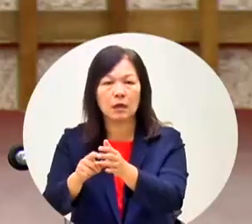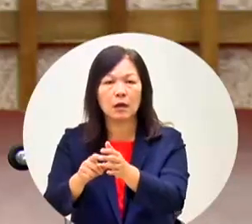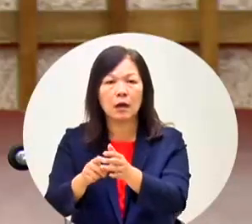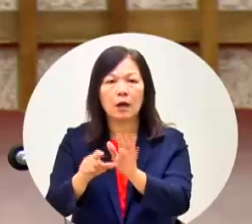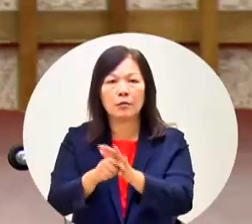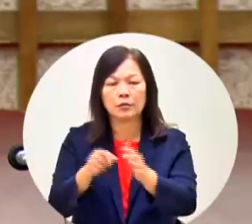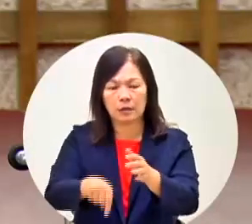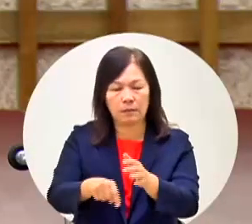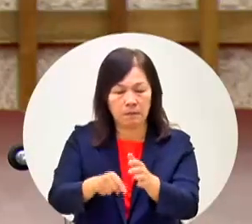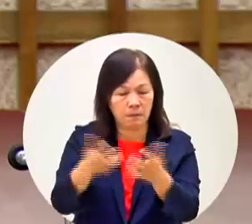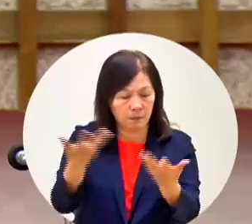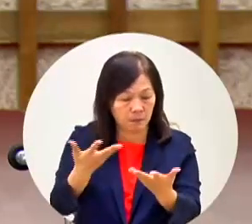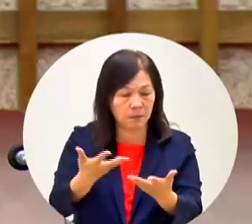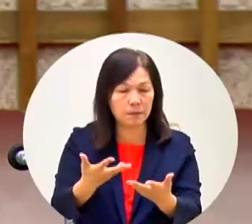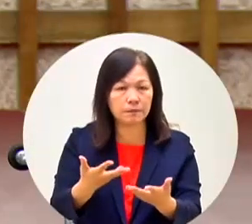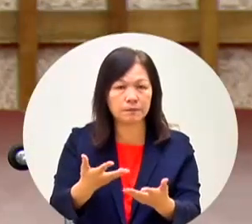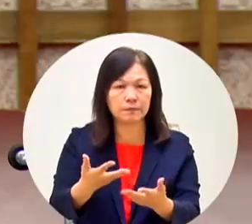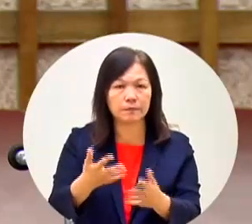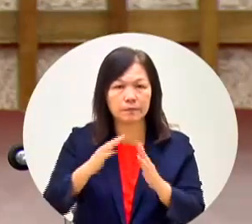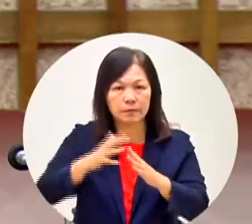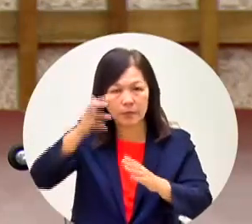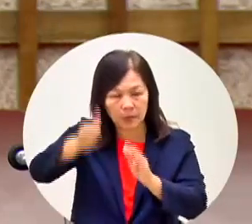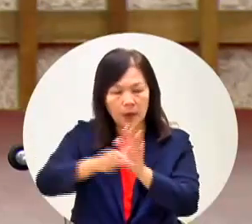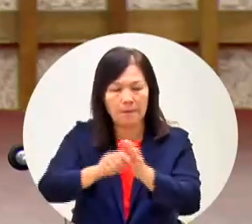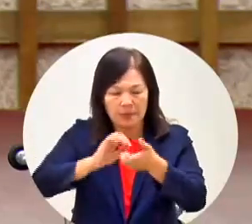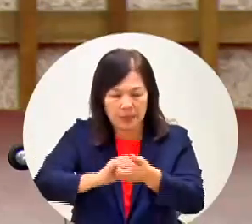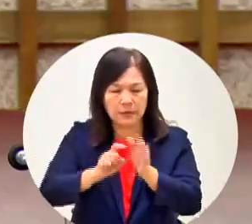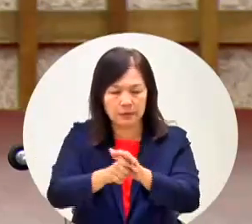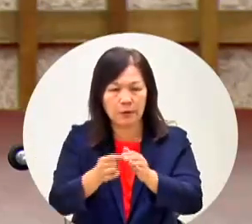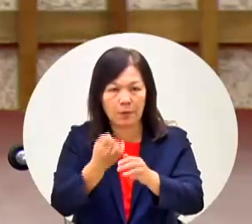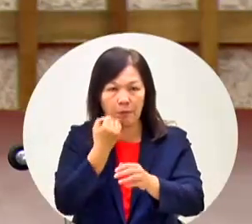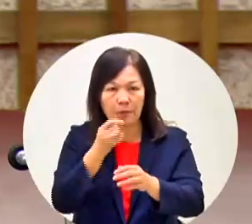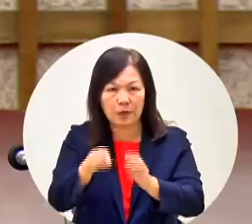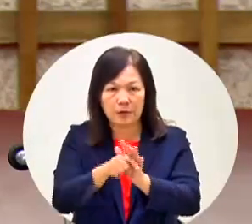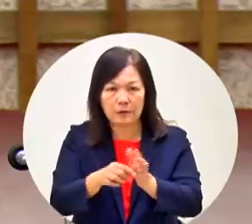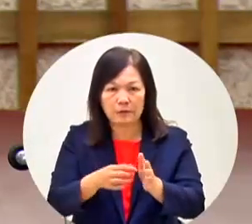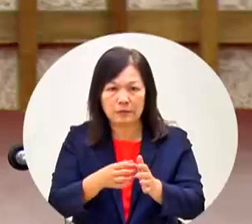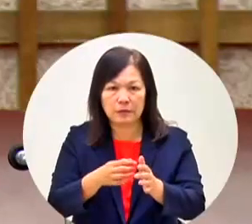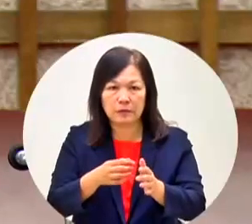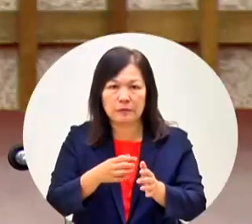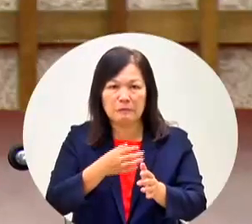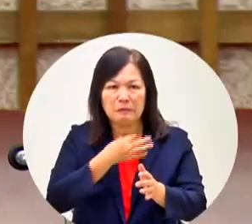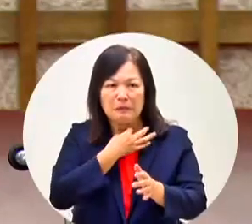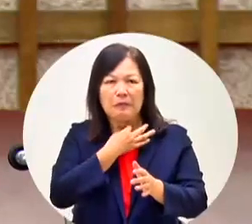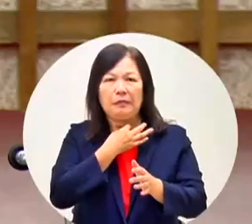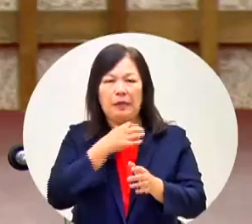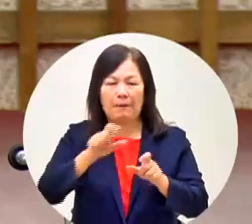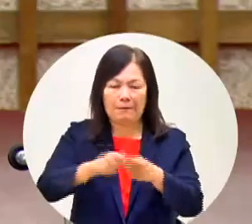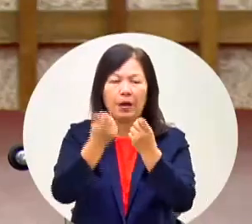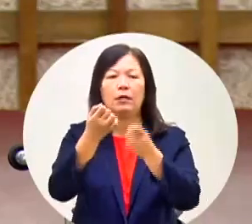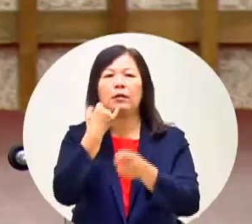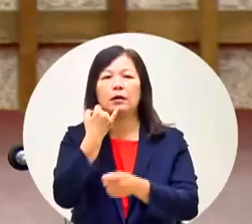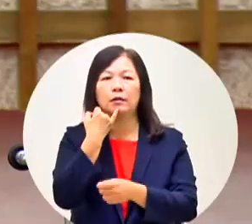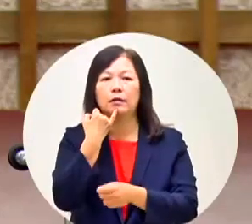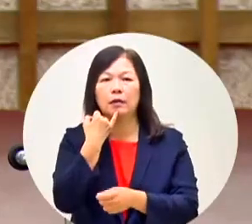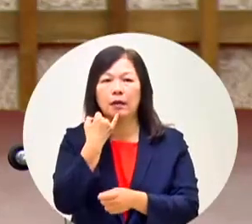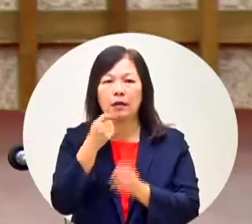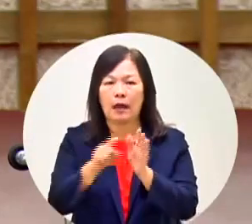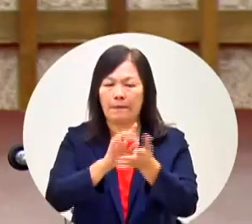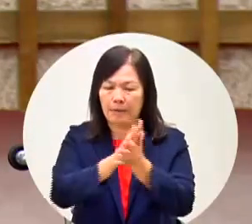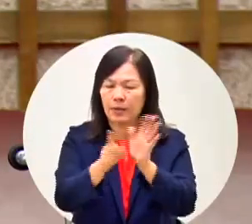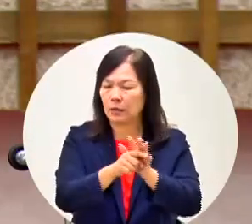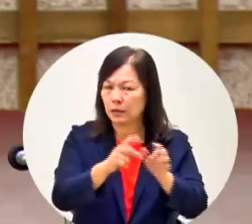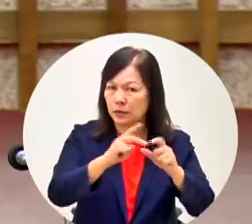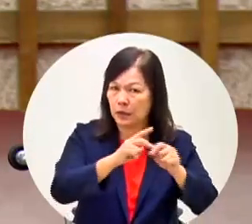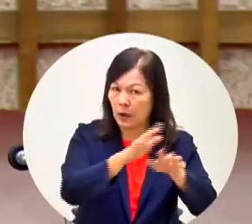一定能够冲出这个困境。我们还是朝向和平经济发展，